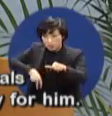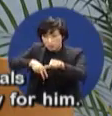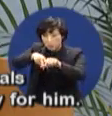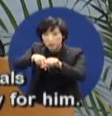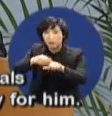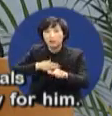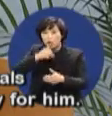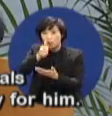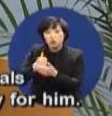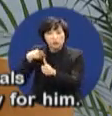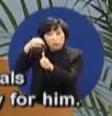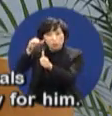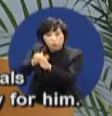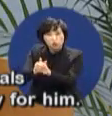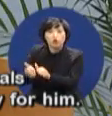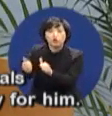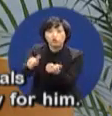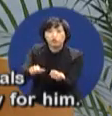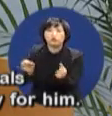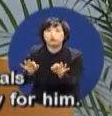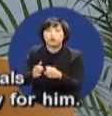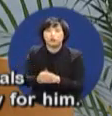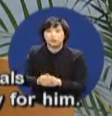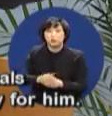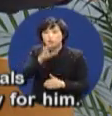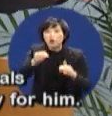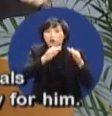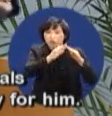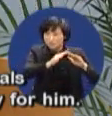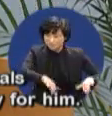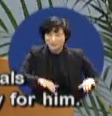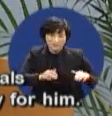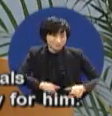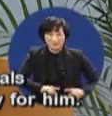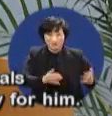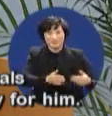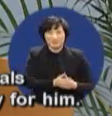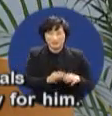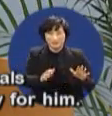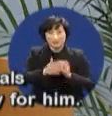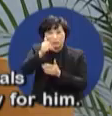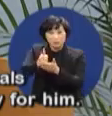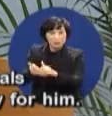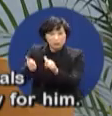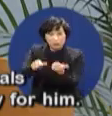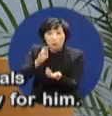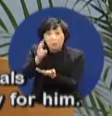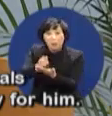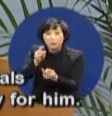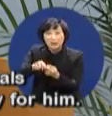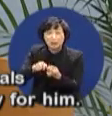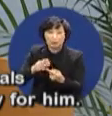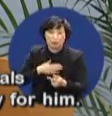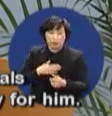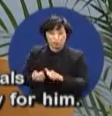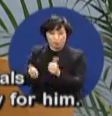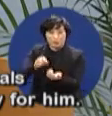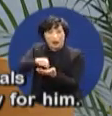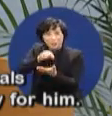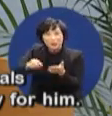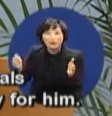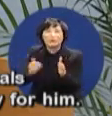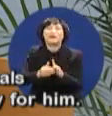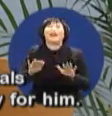내 죄 짊어지고 죽으시는 순간 성전에 피가 없으며 그 예수가 죽으신 법대로 내 죽음을 갚아버리는